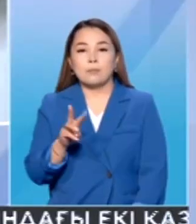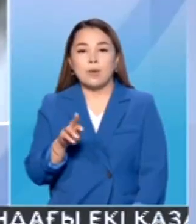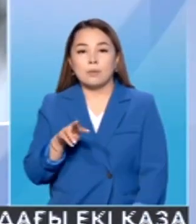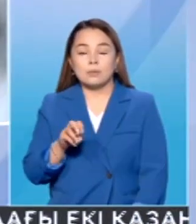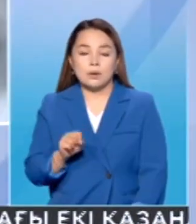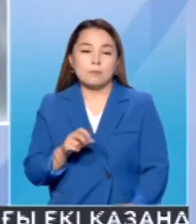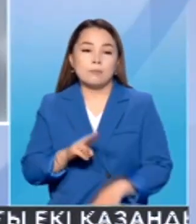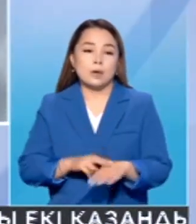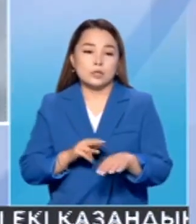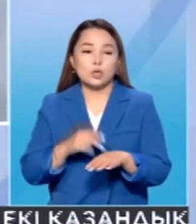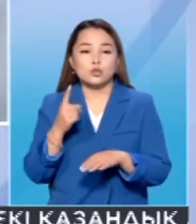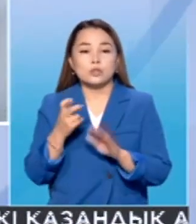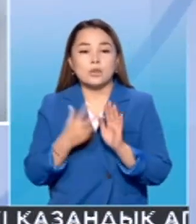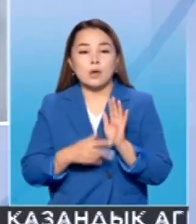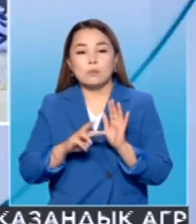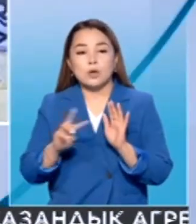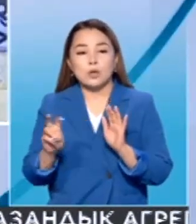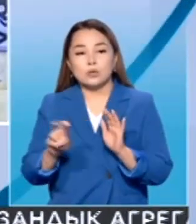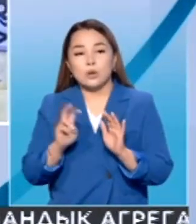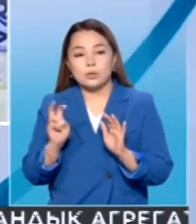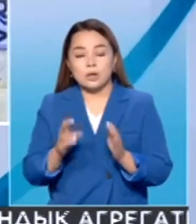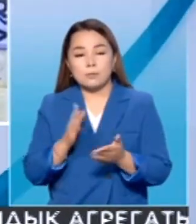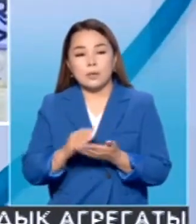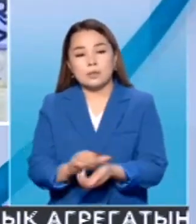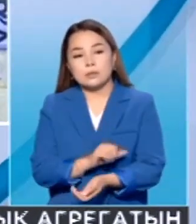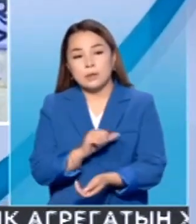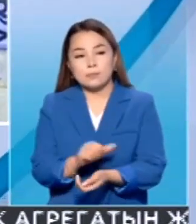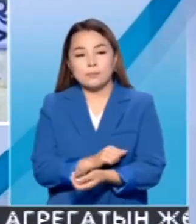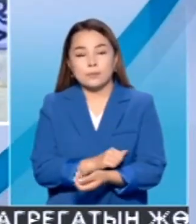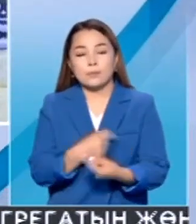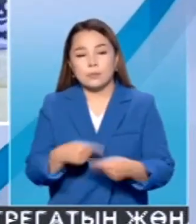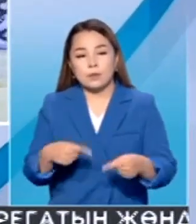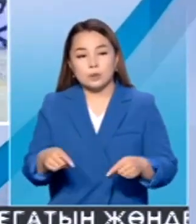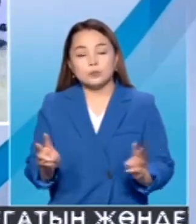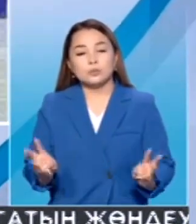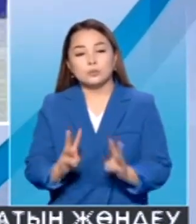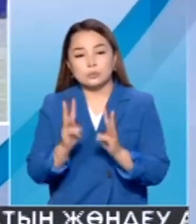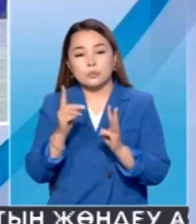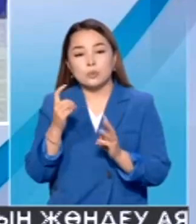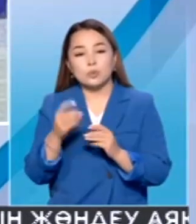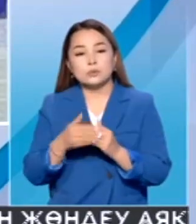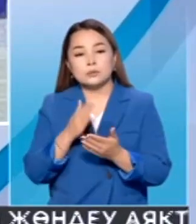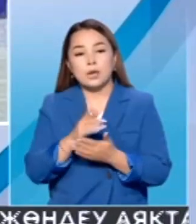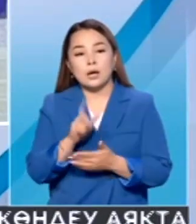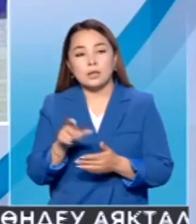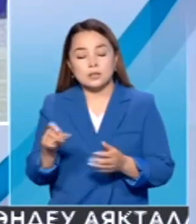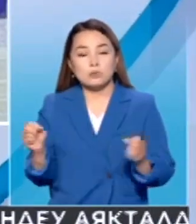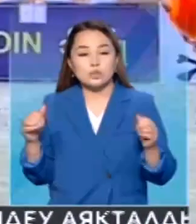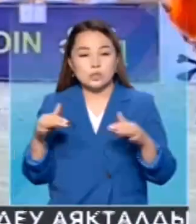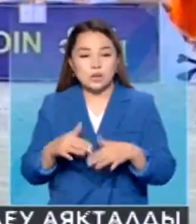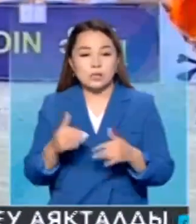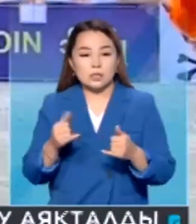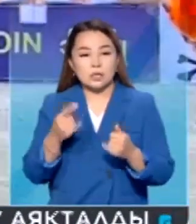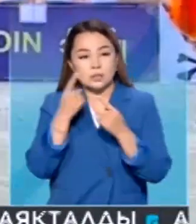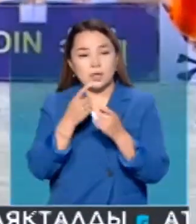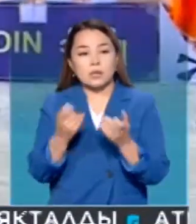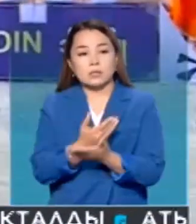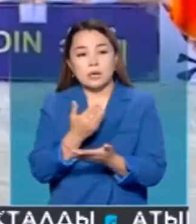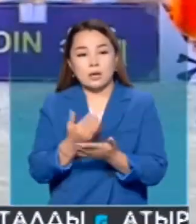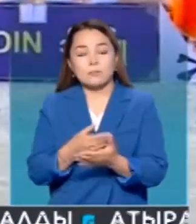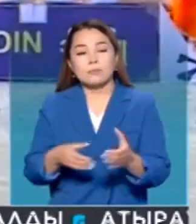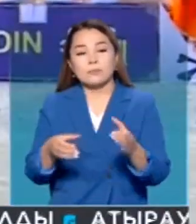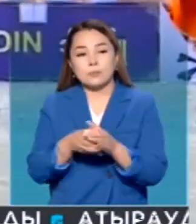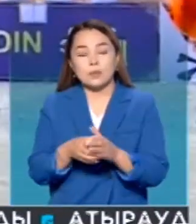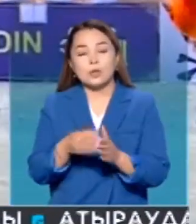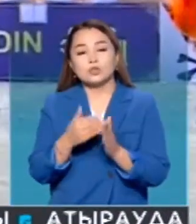полицейлері 180 миллион доллардың есірткі затын өртеді. Осыған арналған рәсімге 100-ден адам жиналды. Жергілікті ақпарат құралдарының